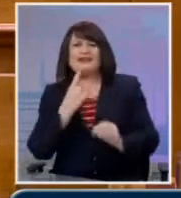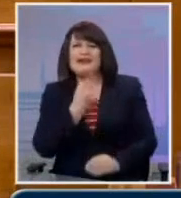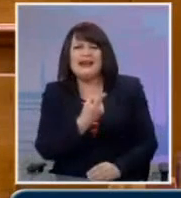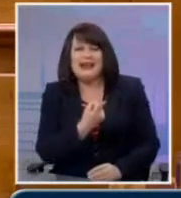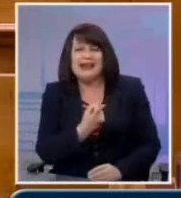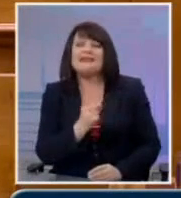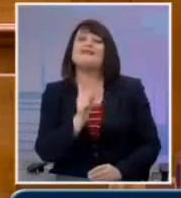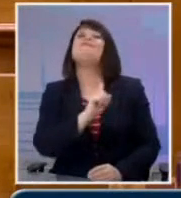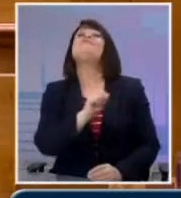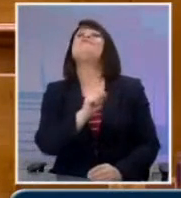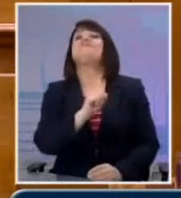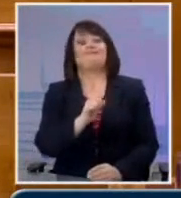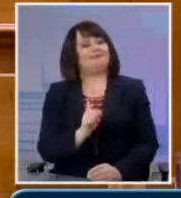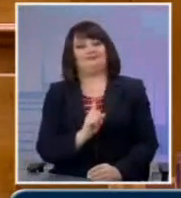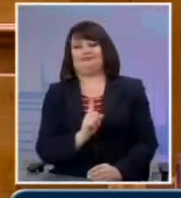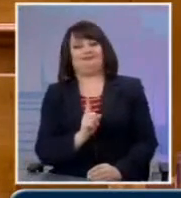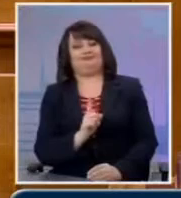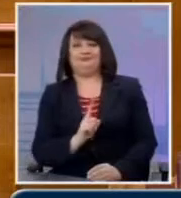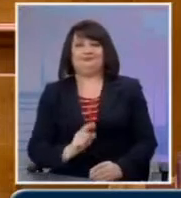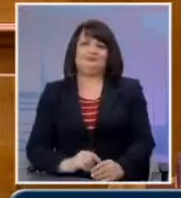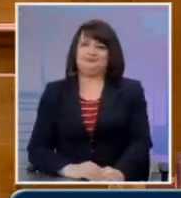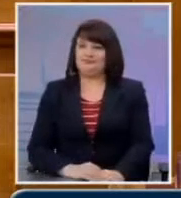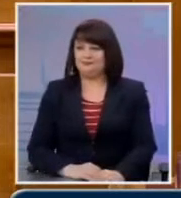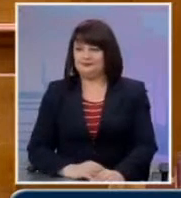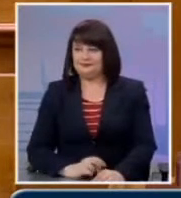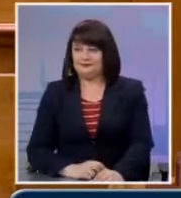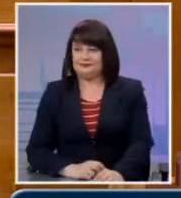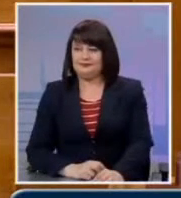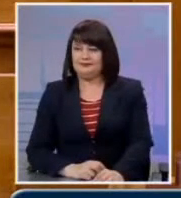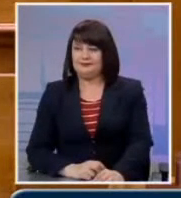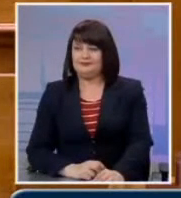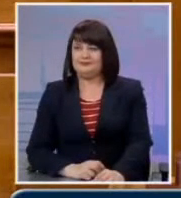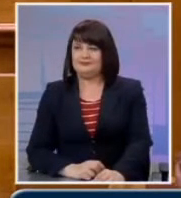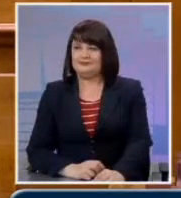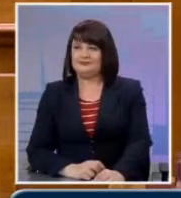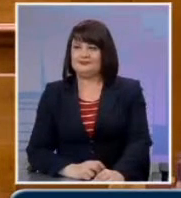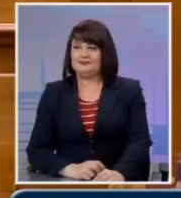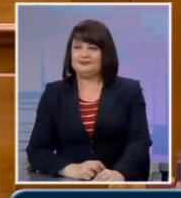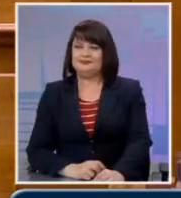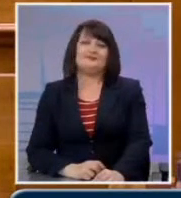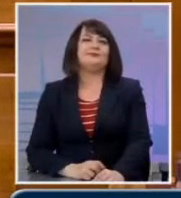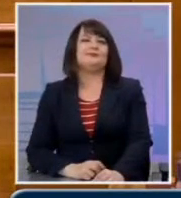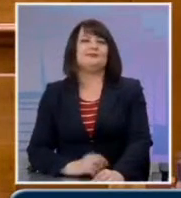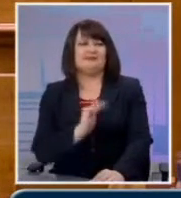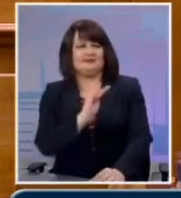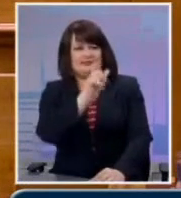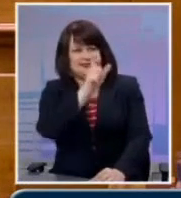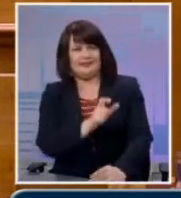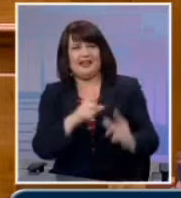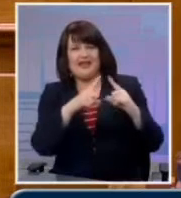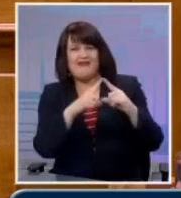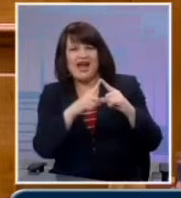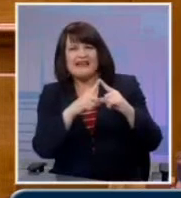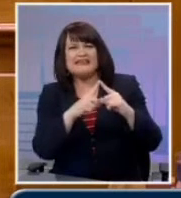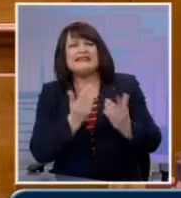κύριε Δαβάκη. Όχι, κύριε Δαβάκη. Παρακαλώ, κύριε Δαβάκη. Κύριε Δαβάκη, εσείς προτείνετε την περικοπή παρακαλώ των